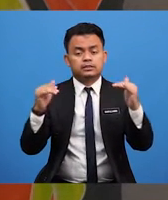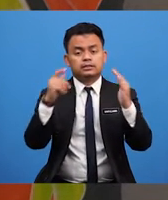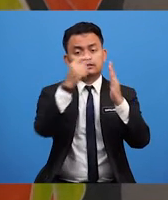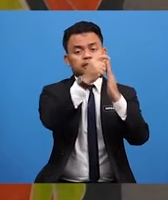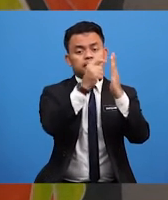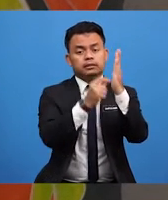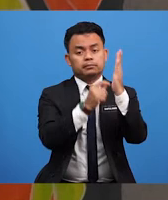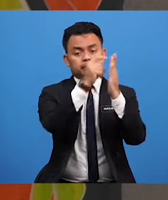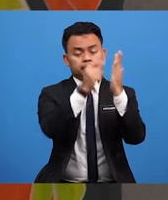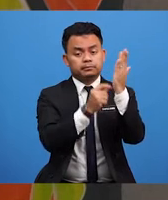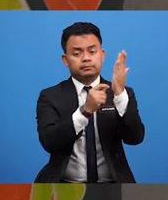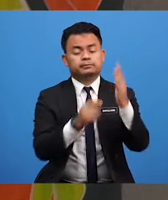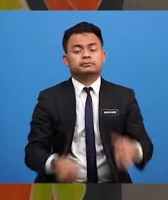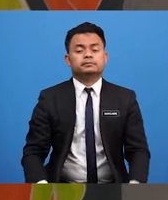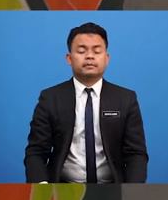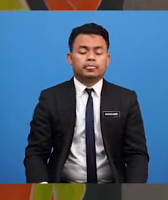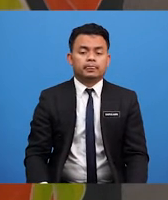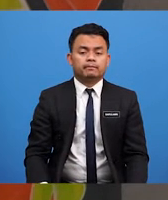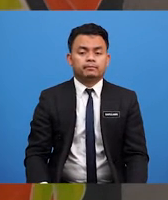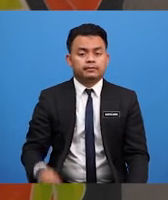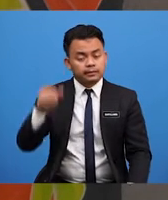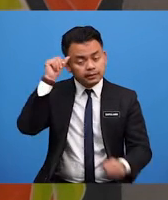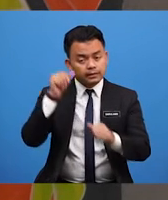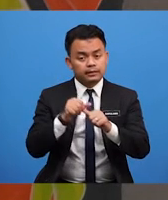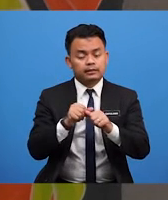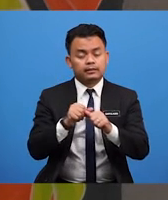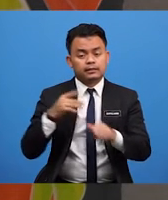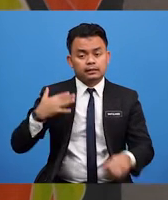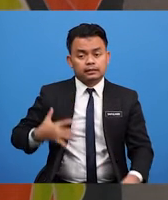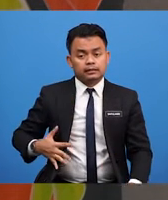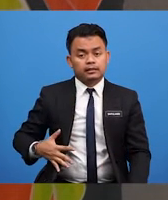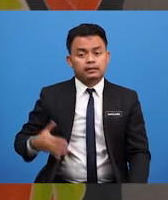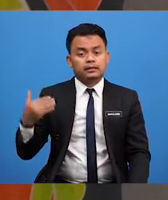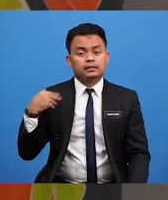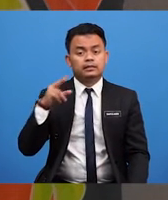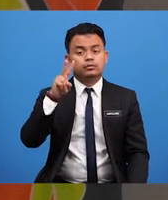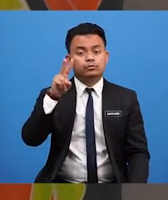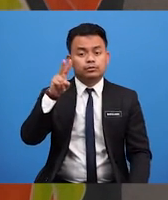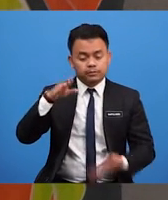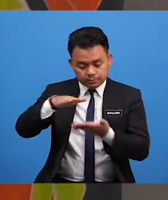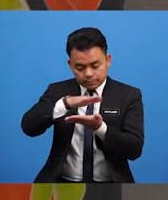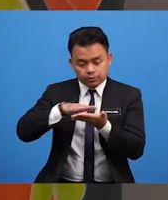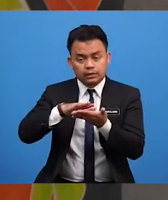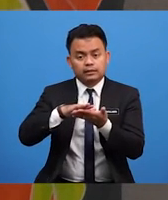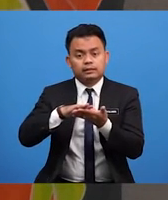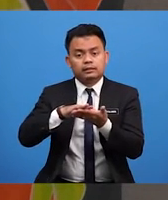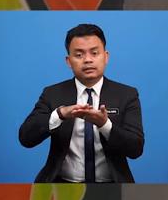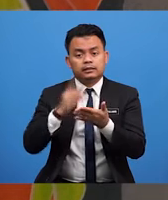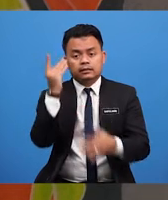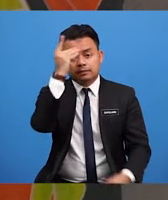kain mempunyai dua bahagian permukaan, iaitu bahagian hadapan dan bahagian